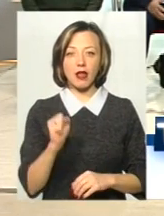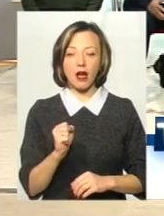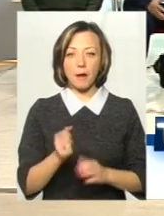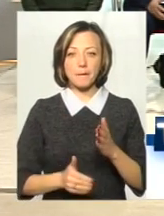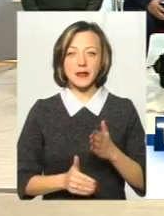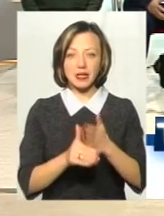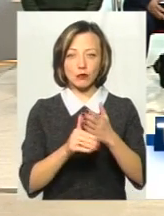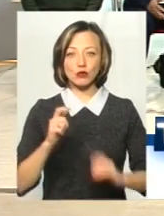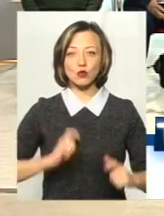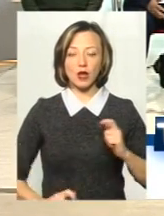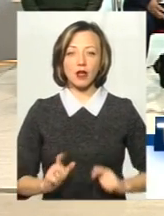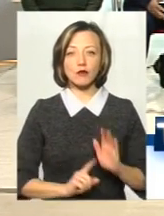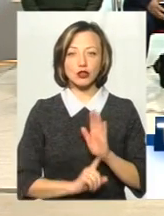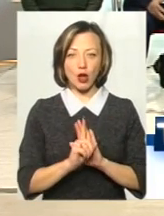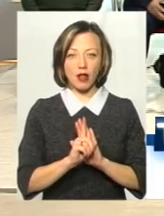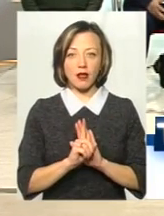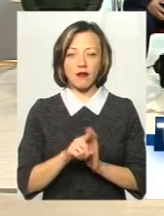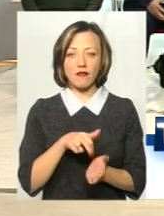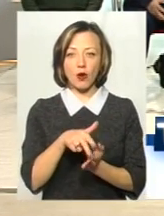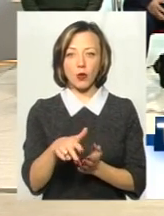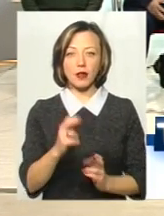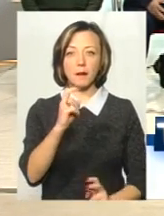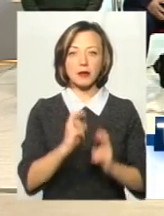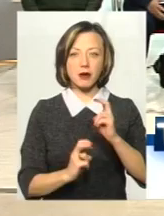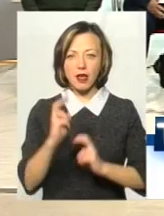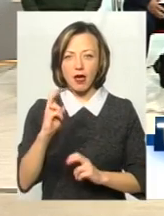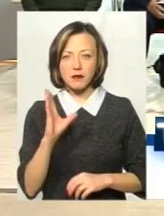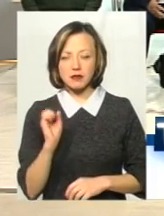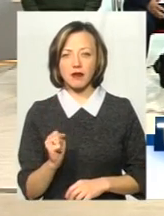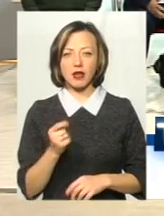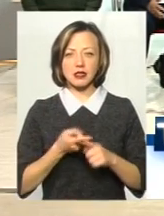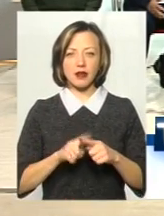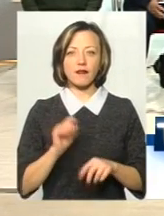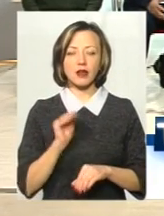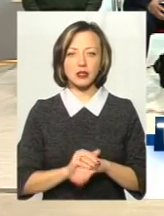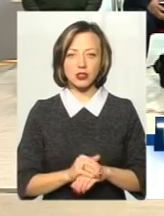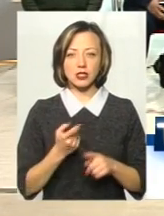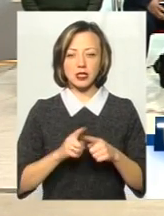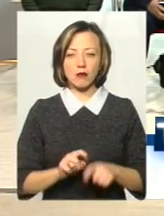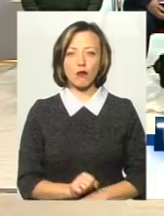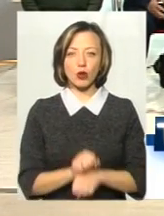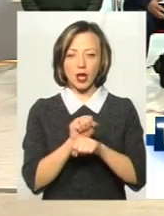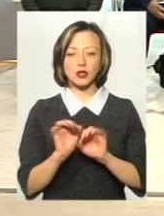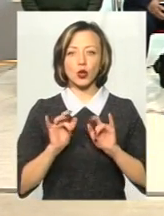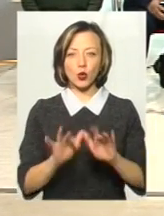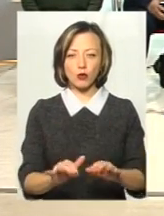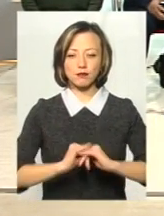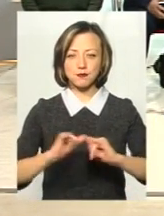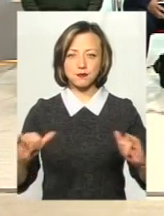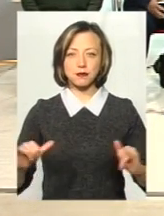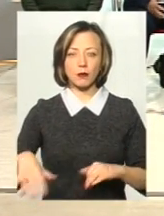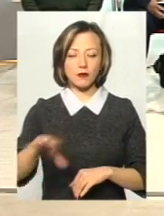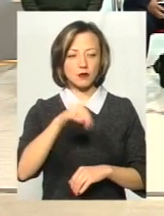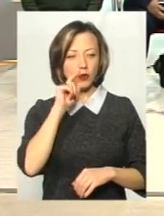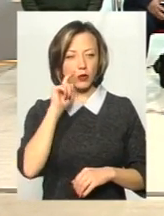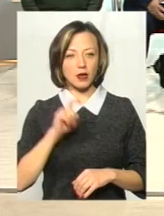підтримку студентів почали виходити підприємства, коли це фактично цей протестний рух пішов по всій Україні.